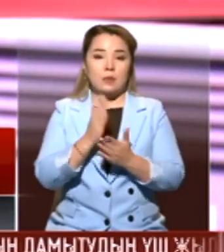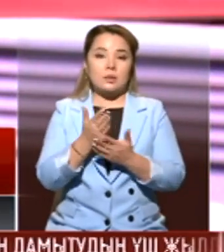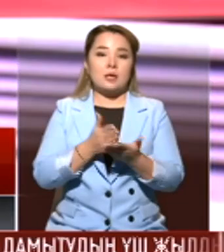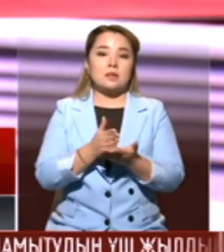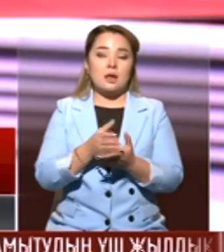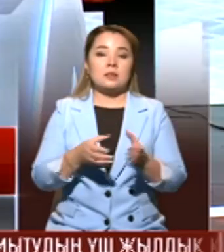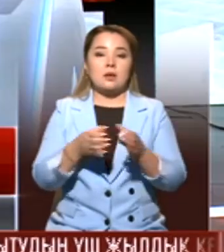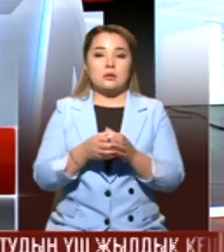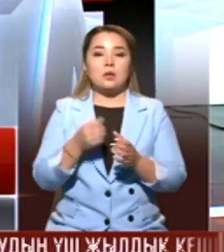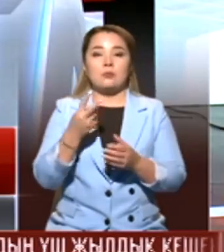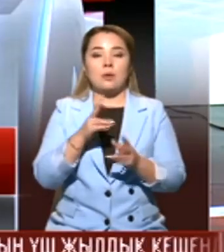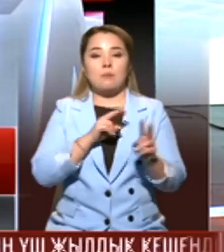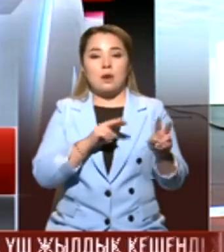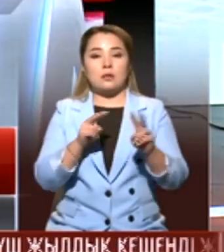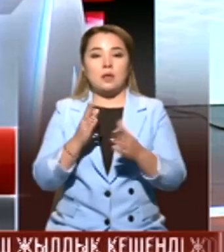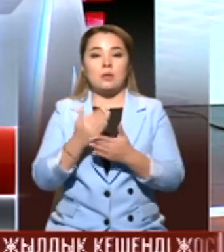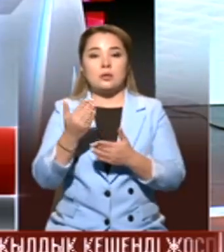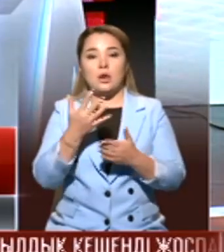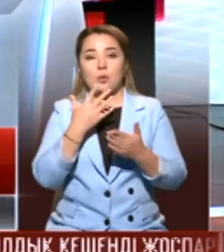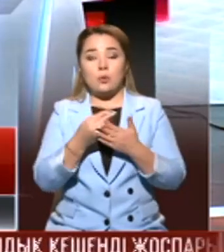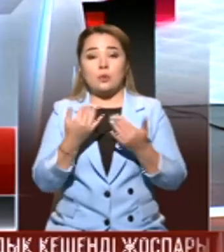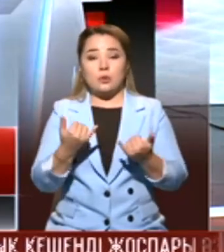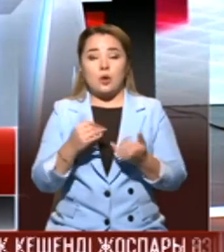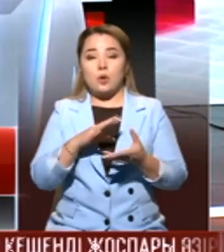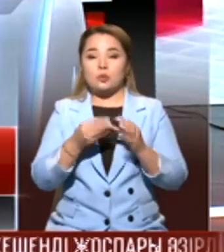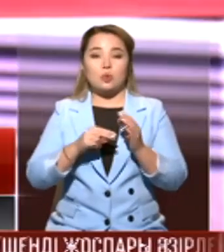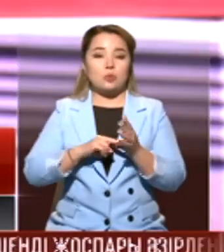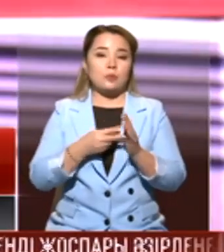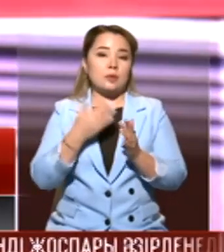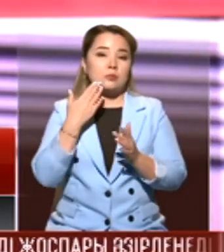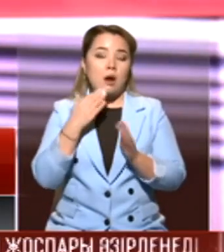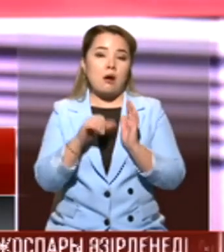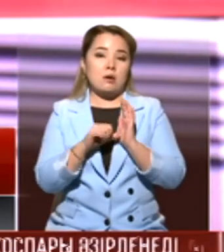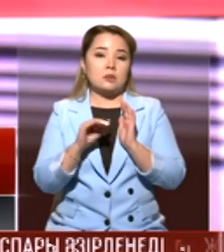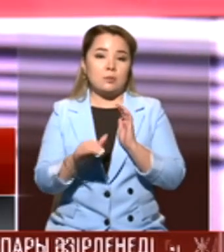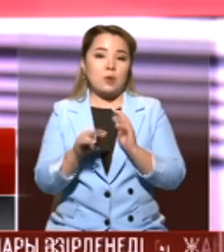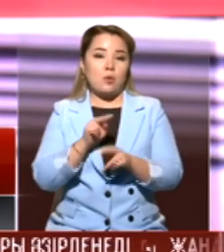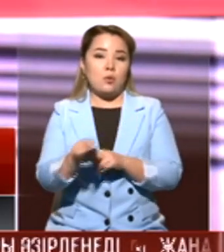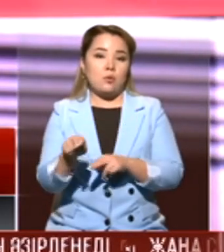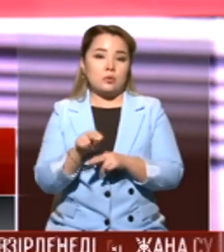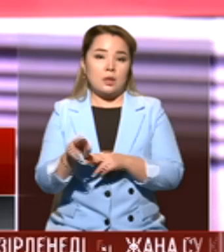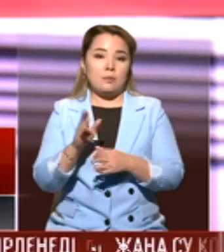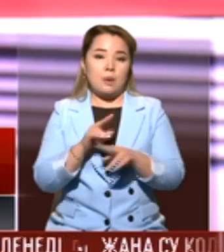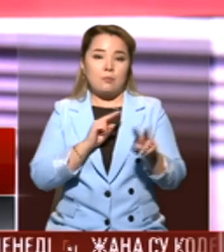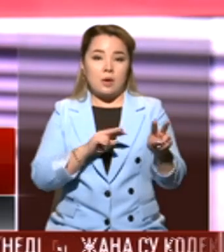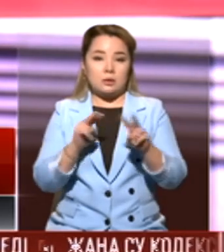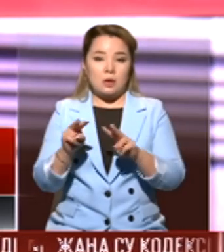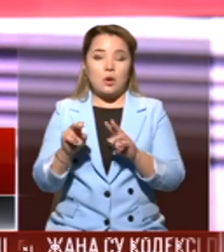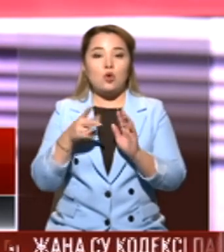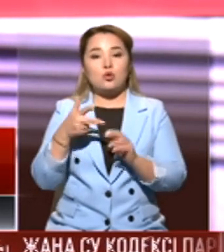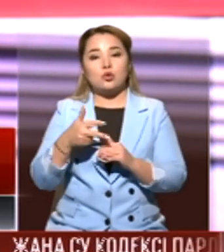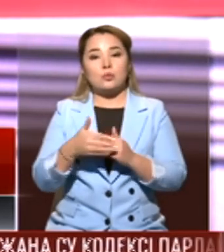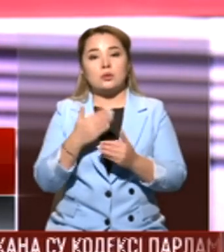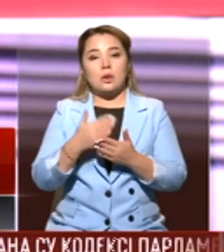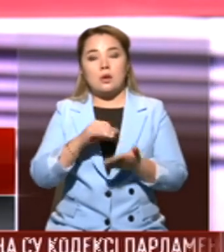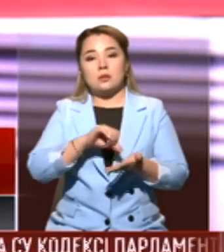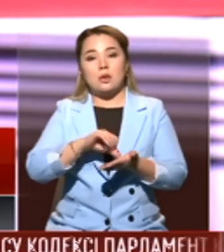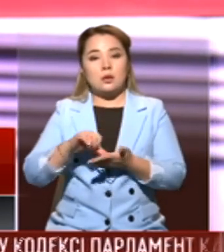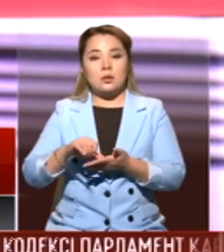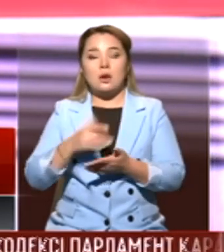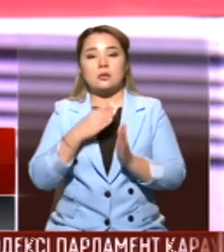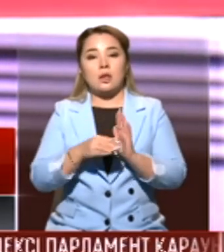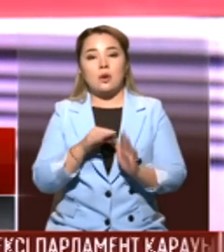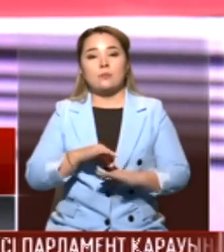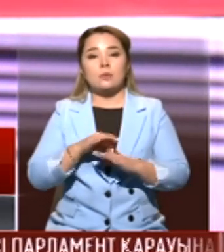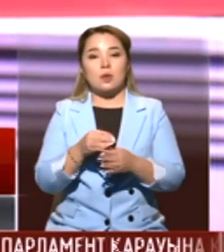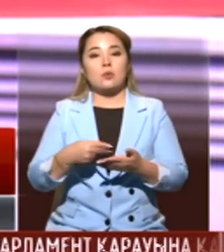саяси процестер болсын. Қанша бақылаушы бар сіздерде? Қазіргі уақытта енді жоспар бойынша біз 6000 бақылаушыны оқытамыз. 3000-ға жуық сайлау учаскесін. Қалай мұнша